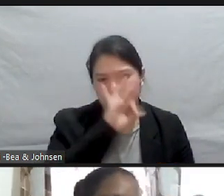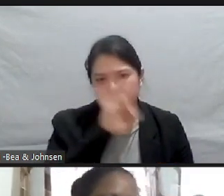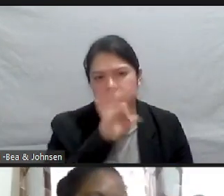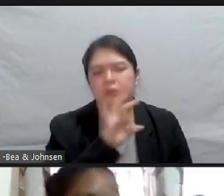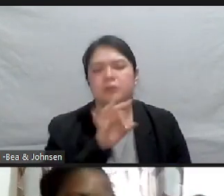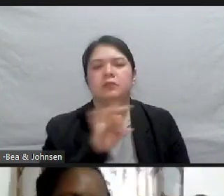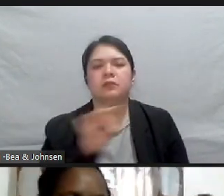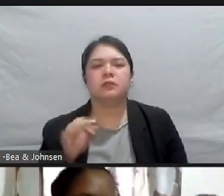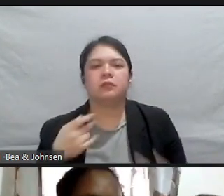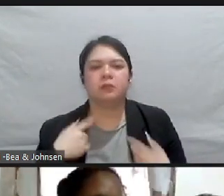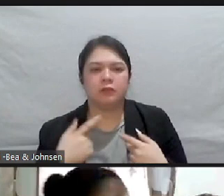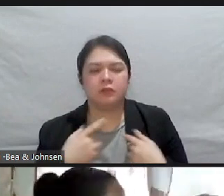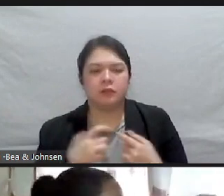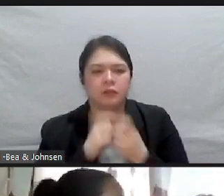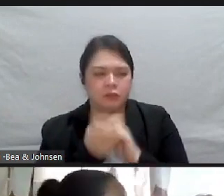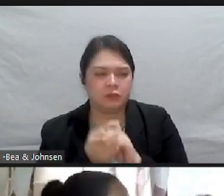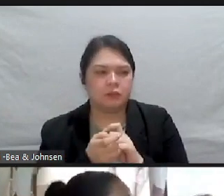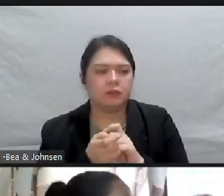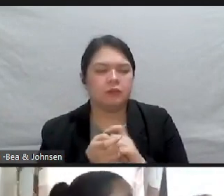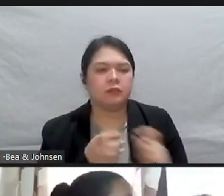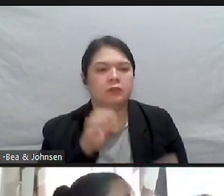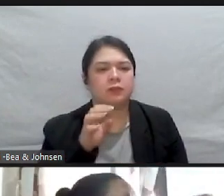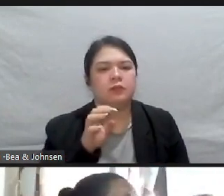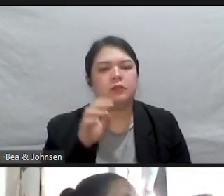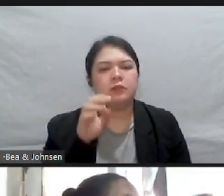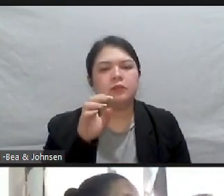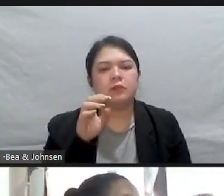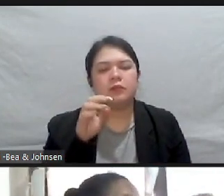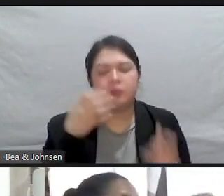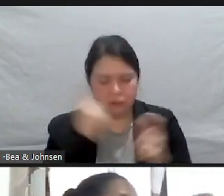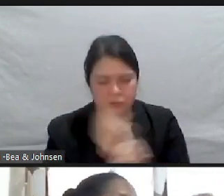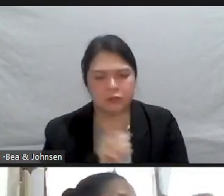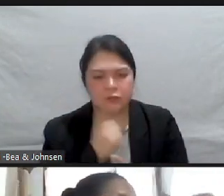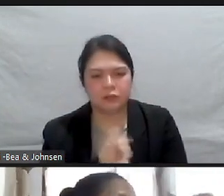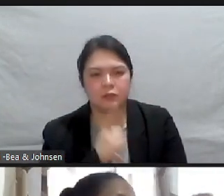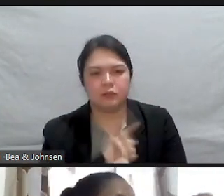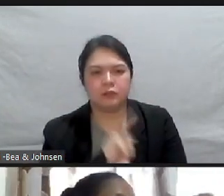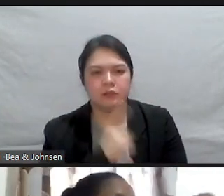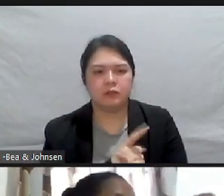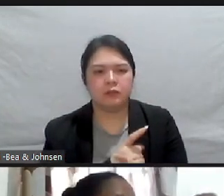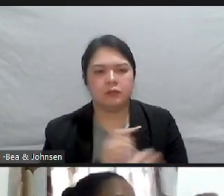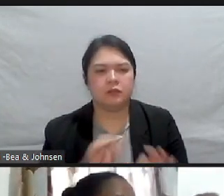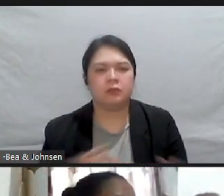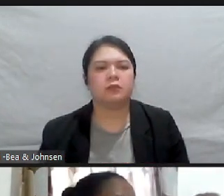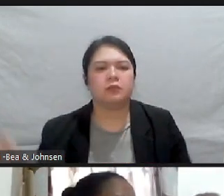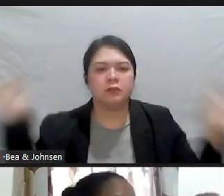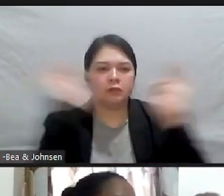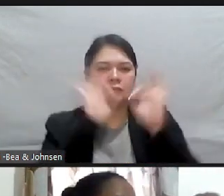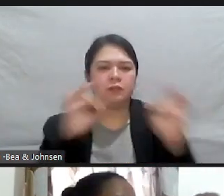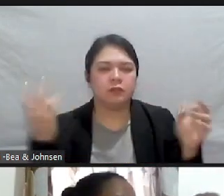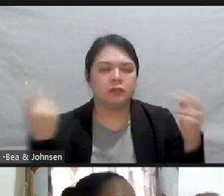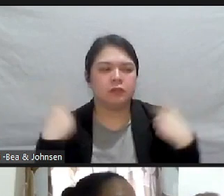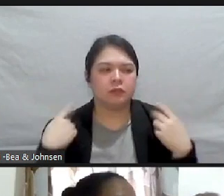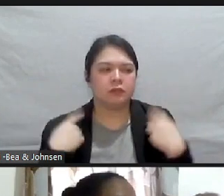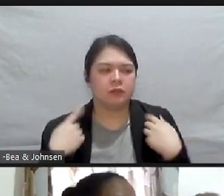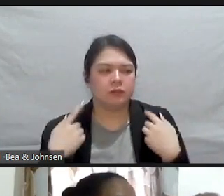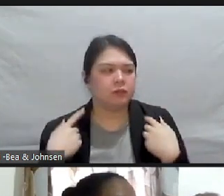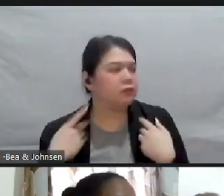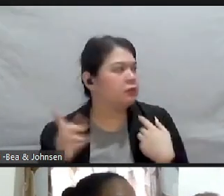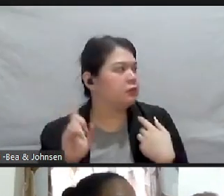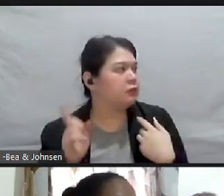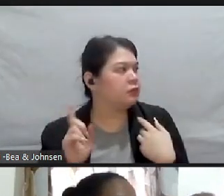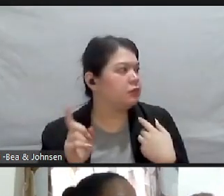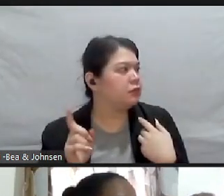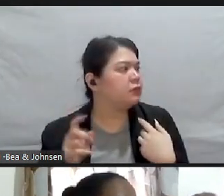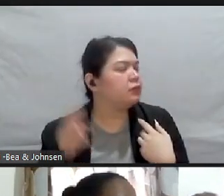siya sa evolution. So, tama po, mahalaga na gamitin natin yung kung ano yung common,